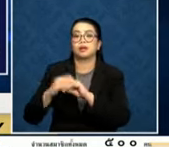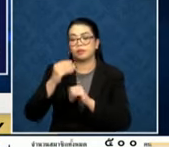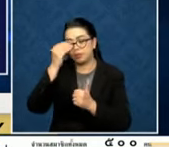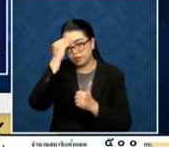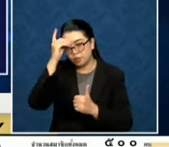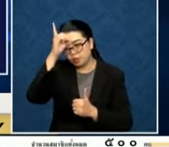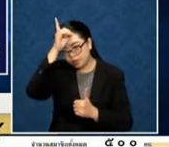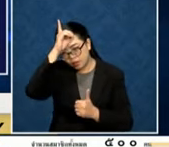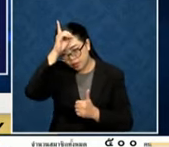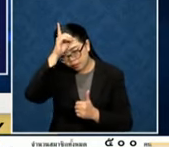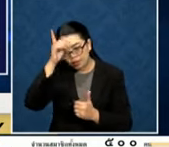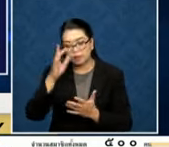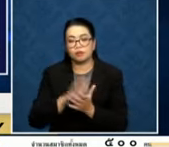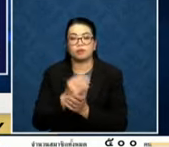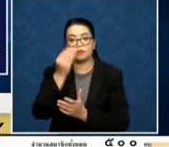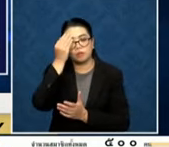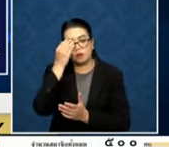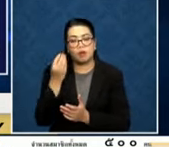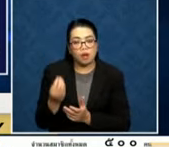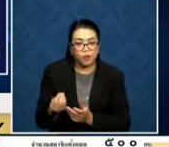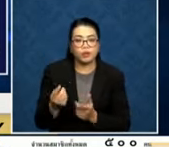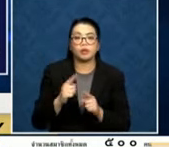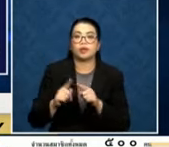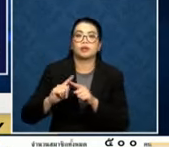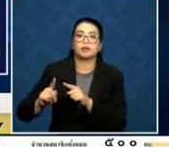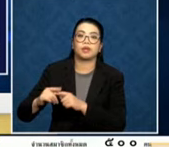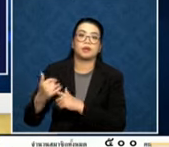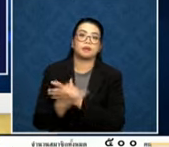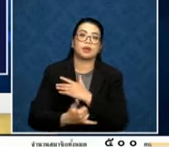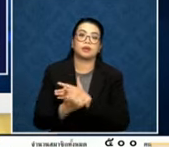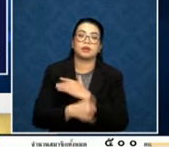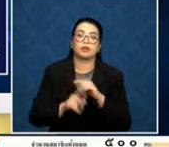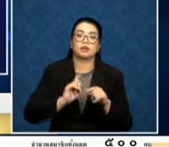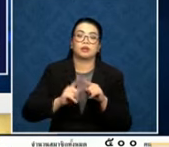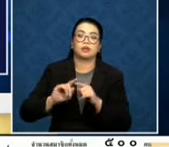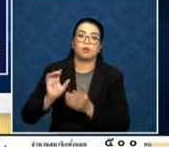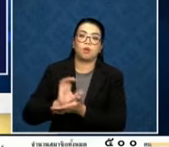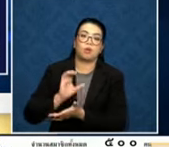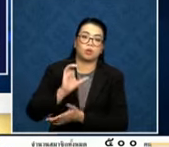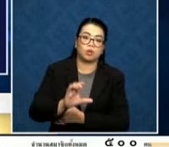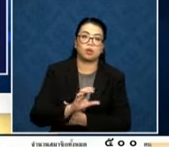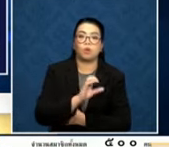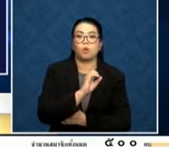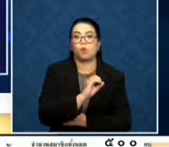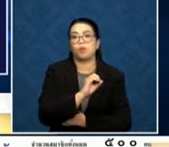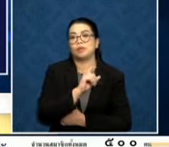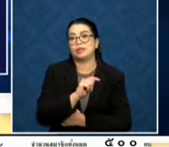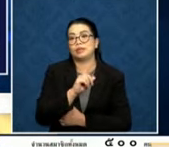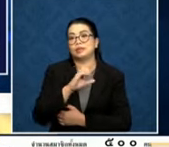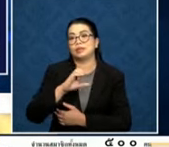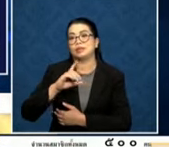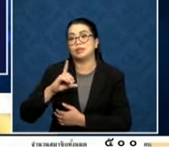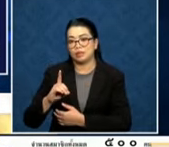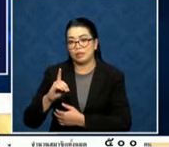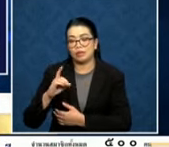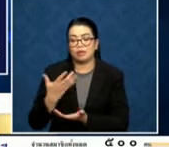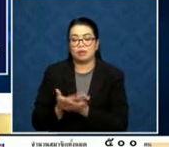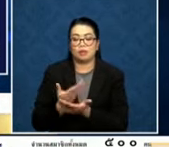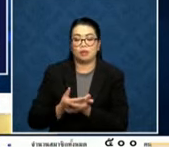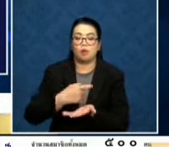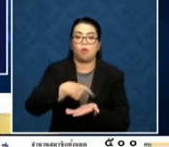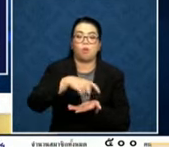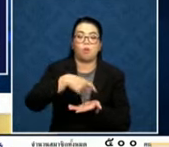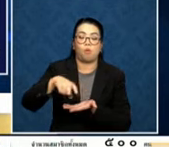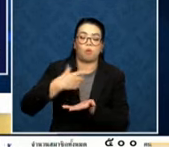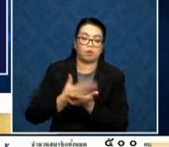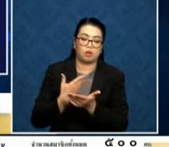เยอรมันหรือแม้แต่ซาอุดิอาระเบียครับด้านการลงทุนจากต่างประเทศครับ oecdครับรายงานเอาไว้ว่าปัจจุบันครับมีเงินไหลเข้าใน